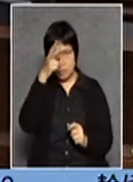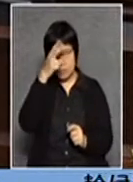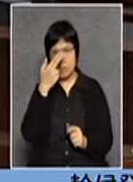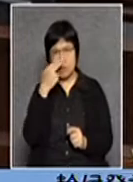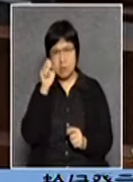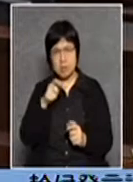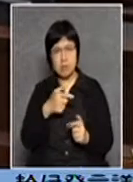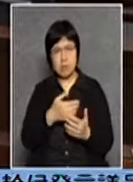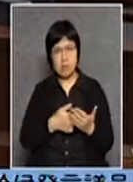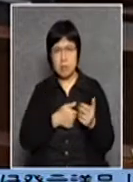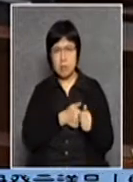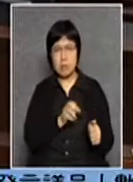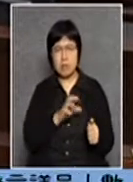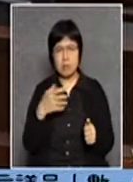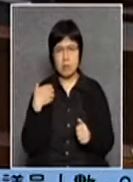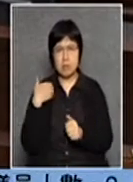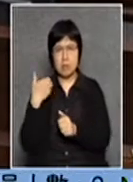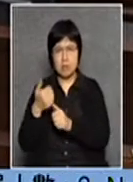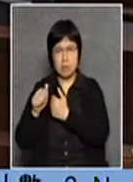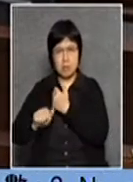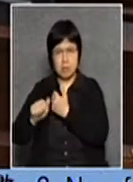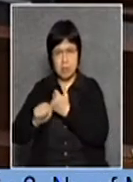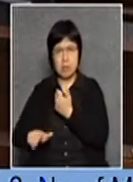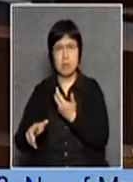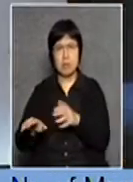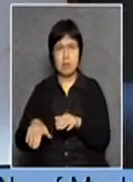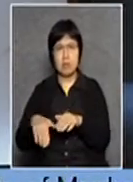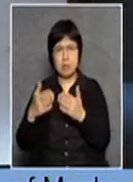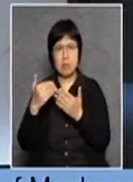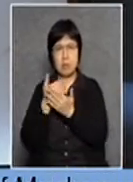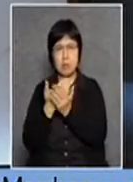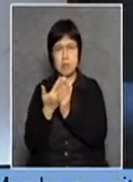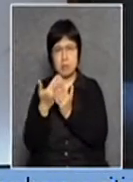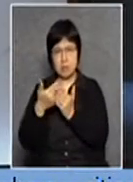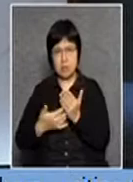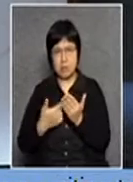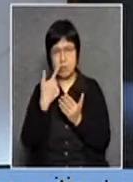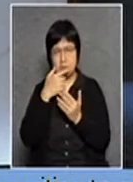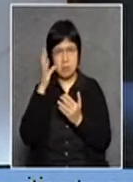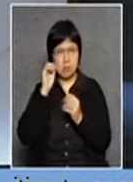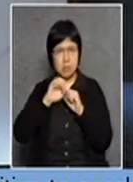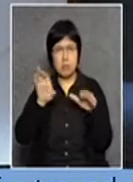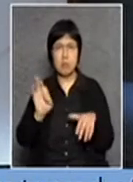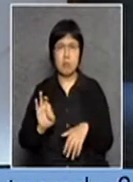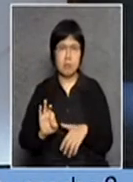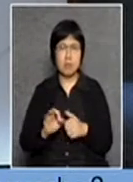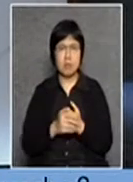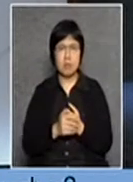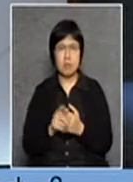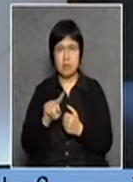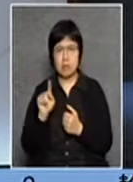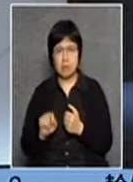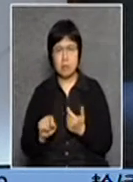就委任公園委員會成員及實施上述的指引發出新聞稿呢？二、有沒有